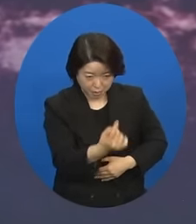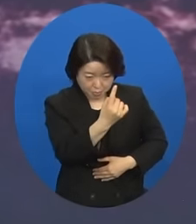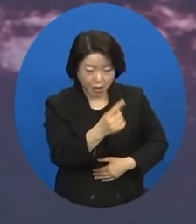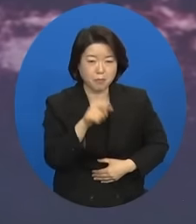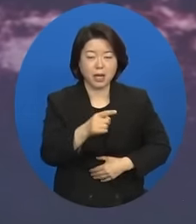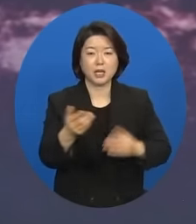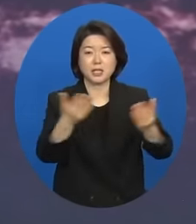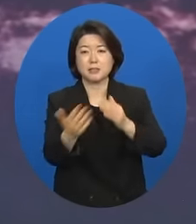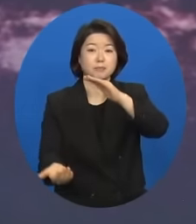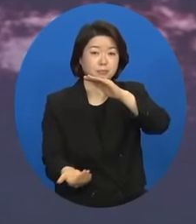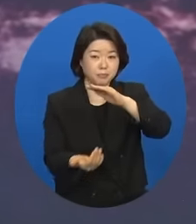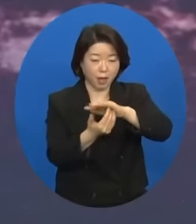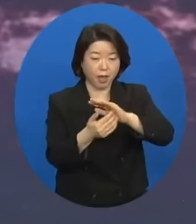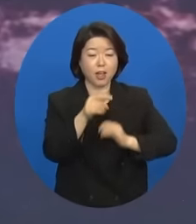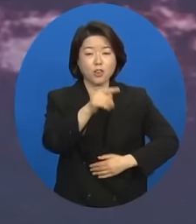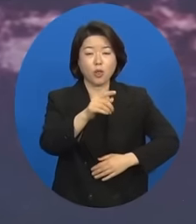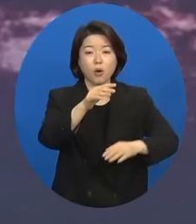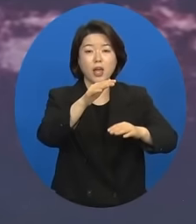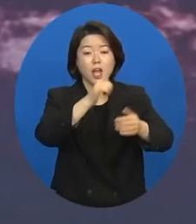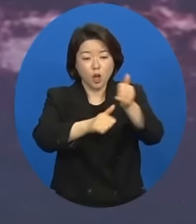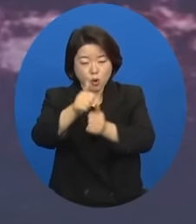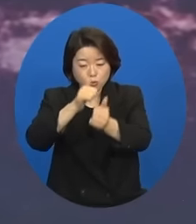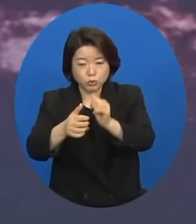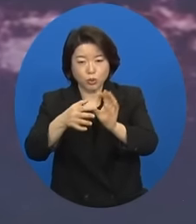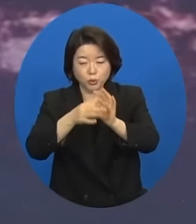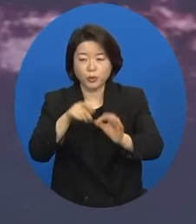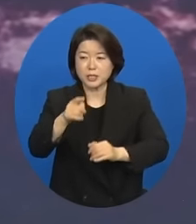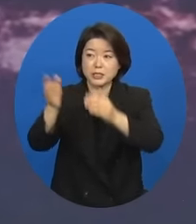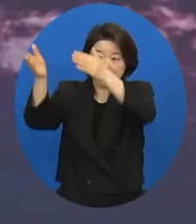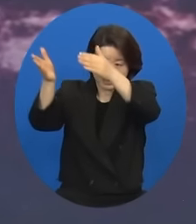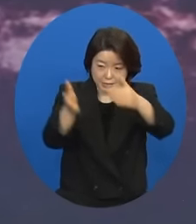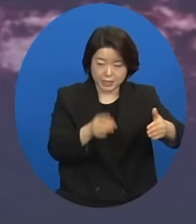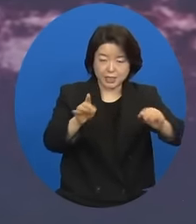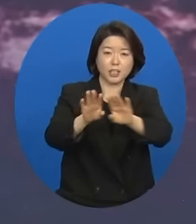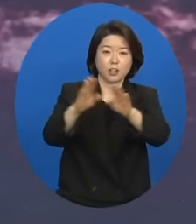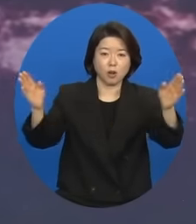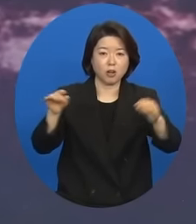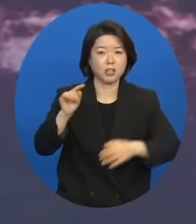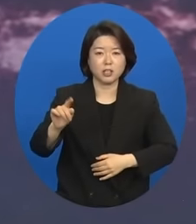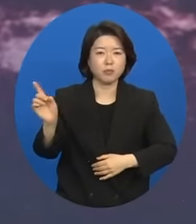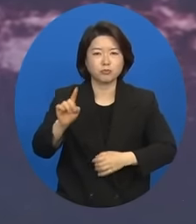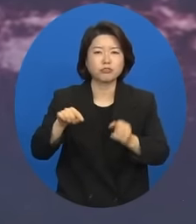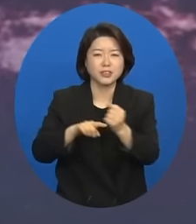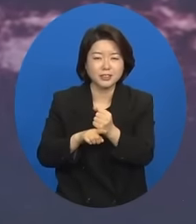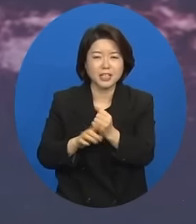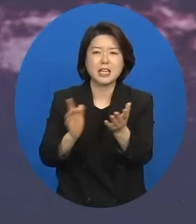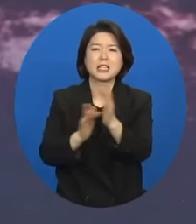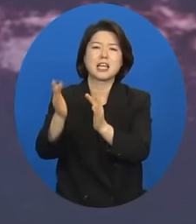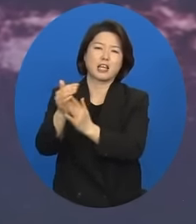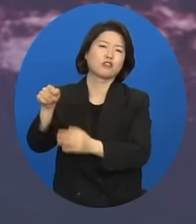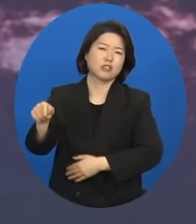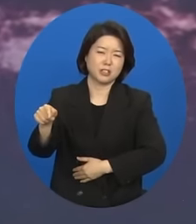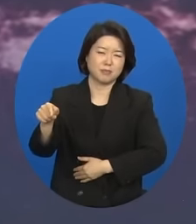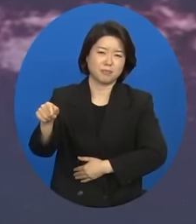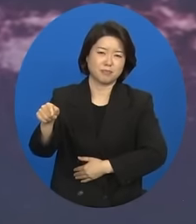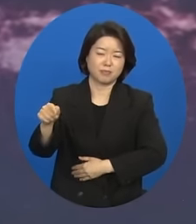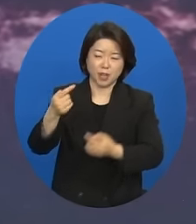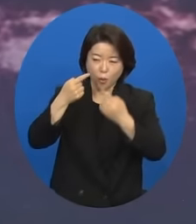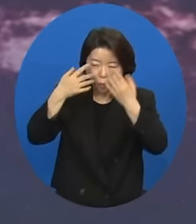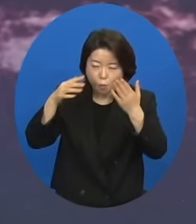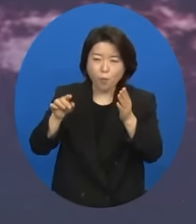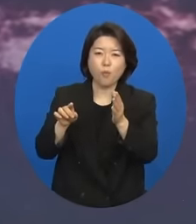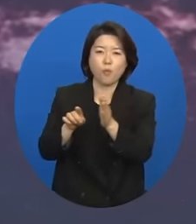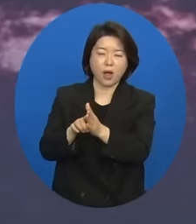일을 이룰 거야 너의 후손을 통해서 그 길이 열리게 될 거야 예수님을 말하는 거거든요 그 확실한 어떤 확증을 말씀하는